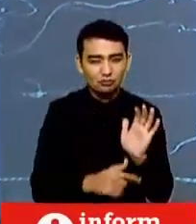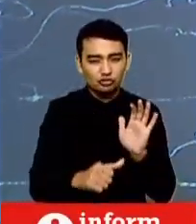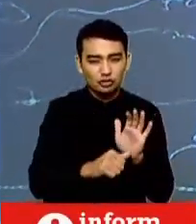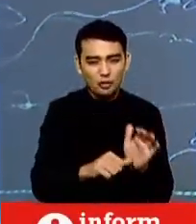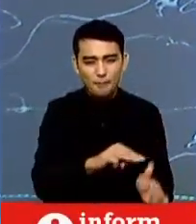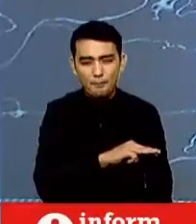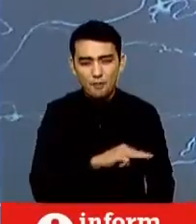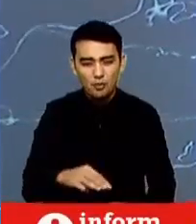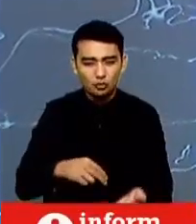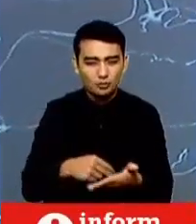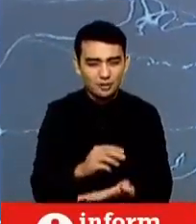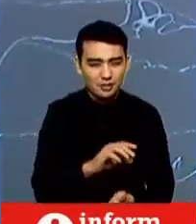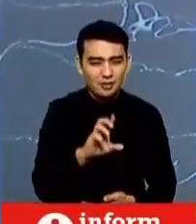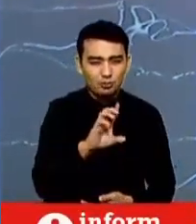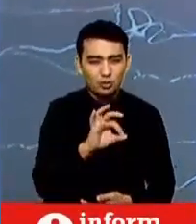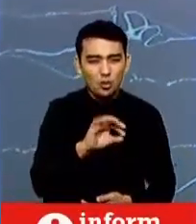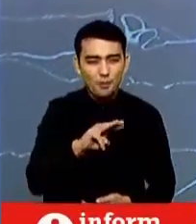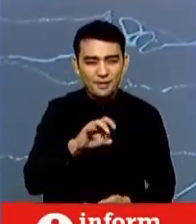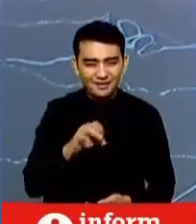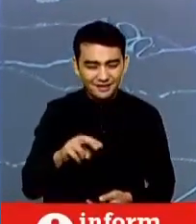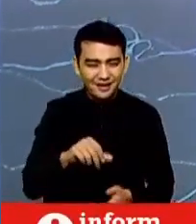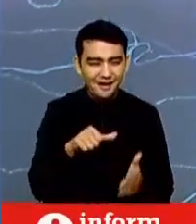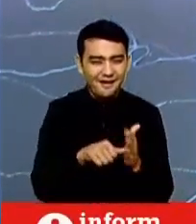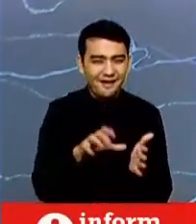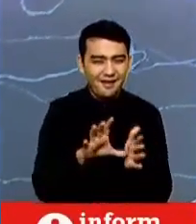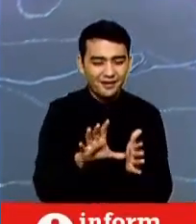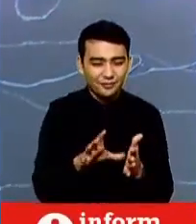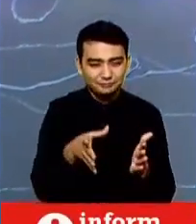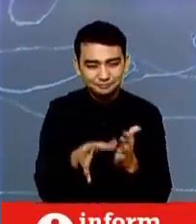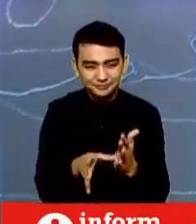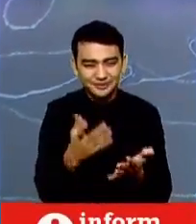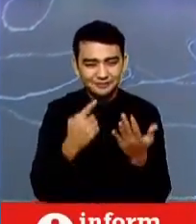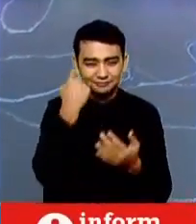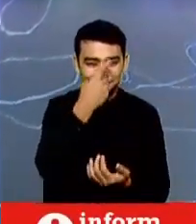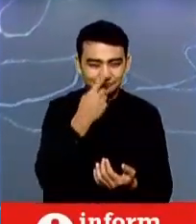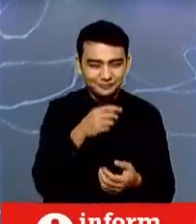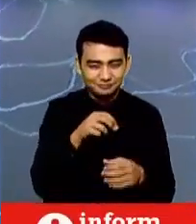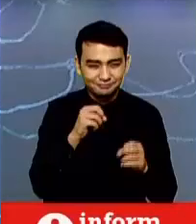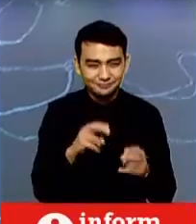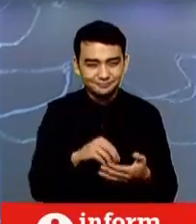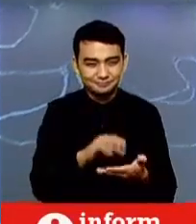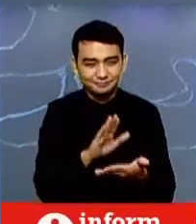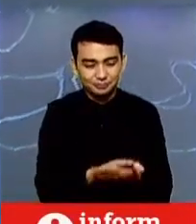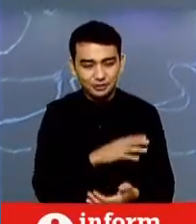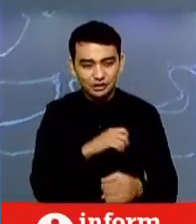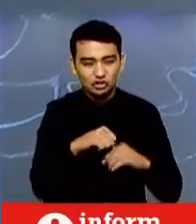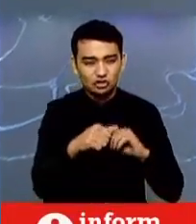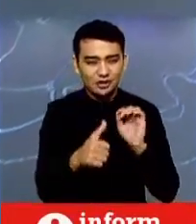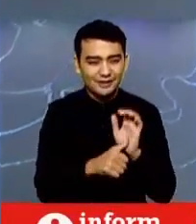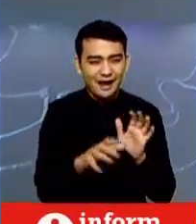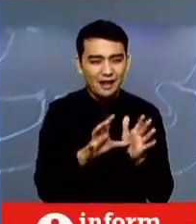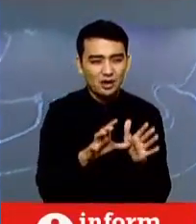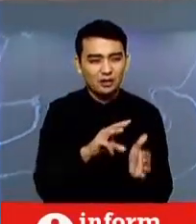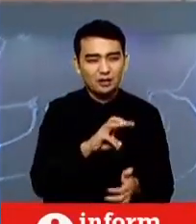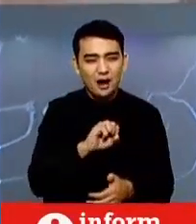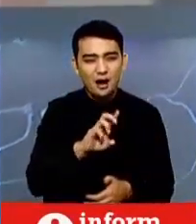электронды табель толық қолданысқа берілмеген. Мәселен, 2 ай бұрын Арман балабақшасында орнатылған 16 электронды табельдің